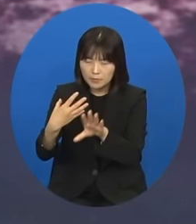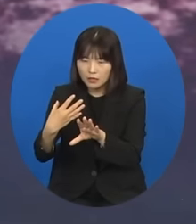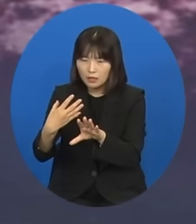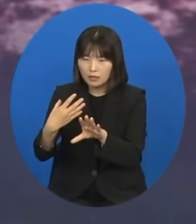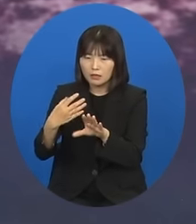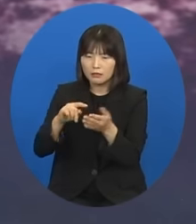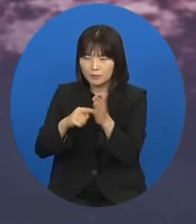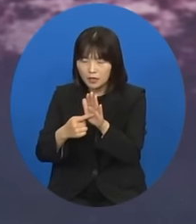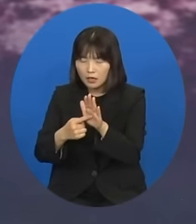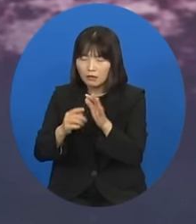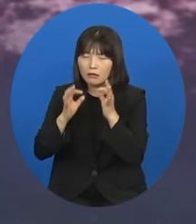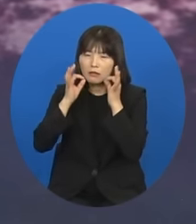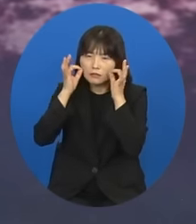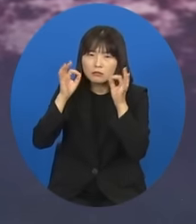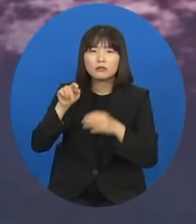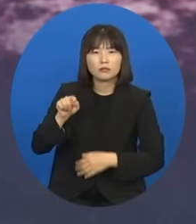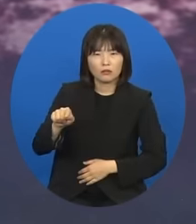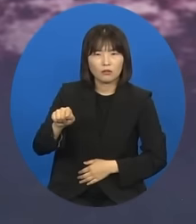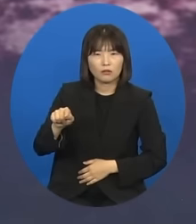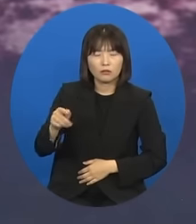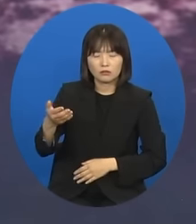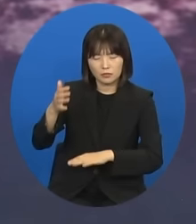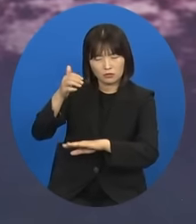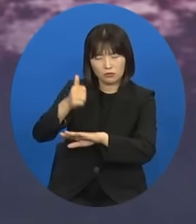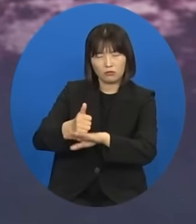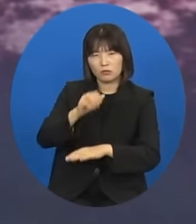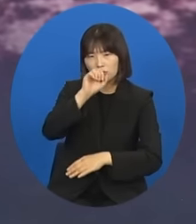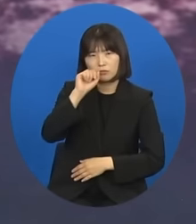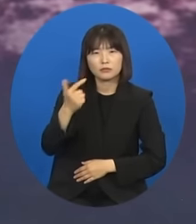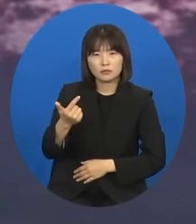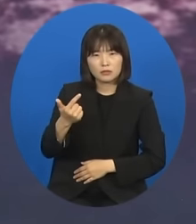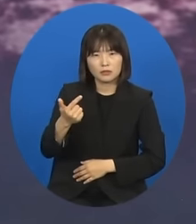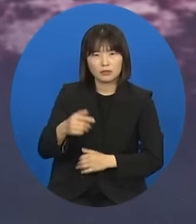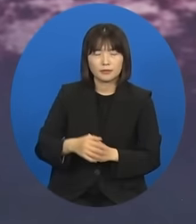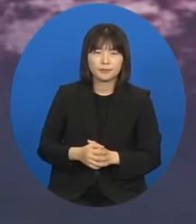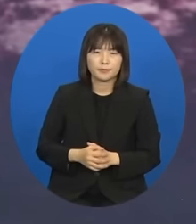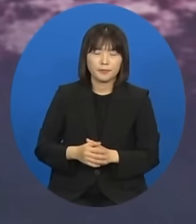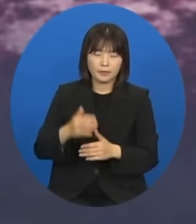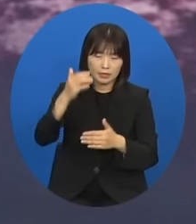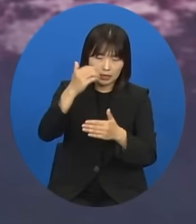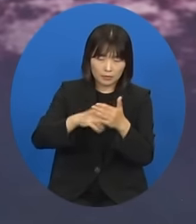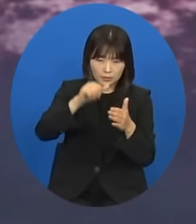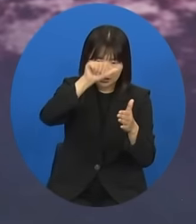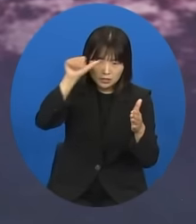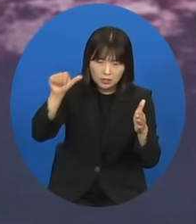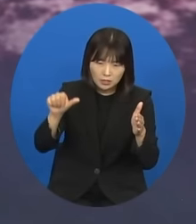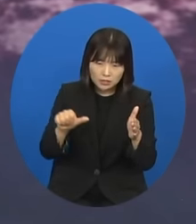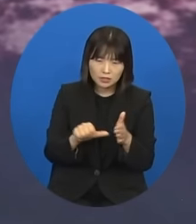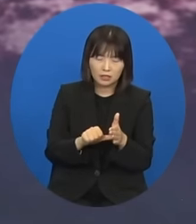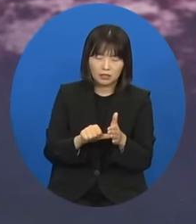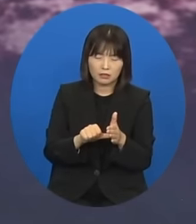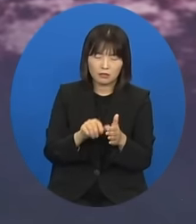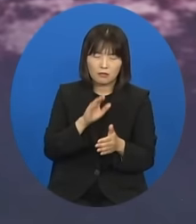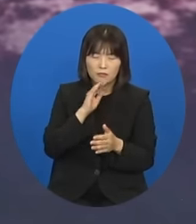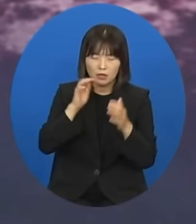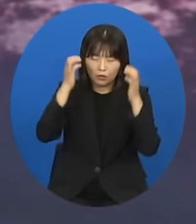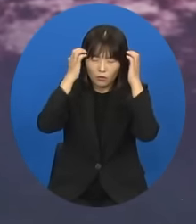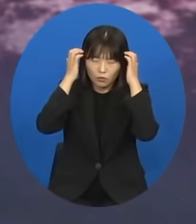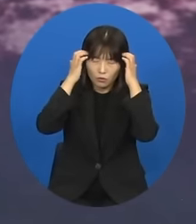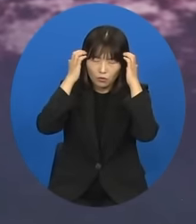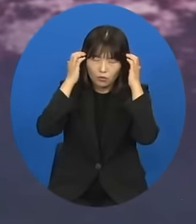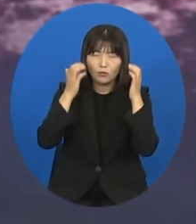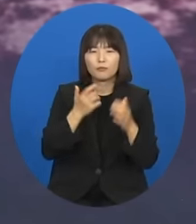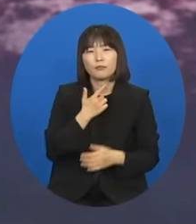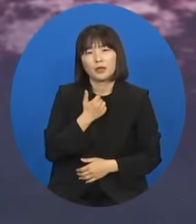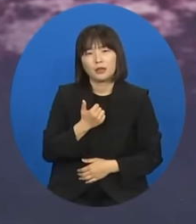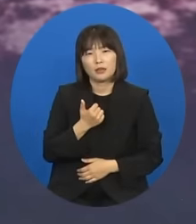반응하려는 너무 좋지 않았어요 그가 그 이후로 남은 여생에서 겪은 일들은 참으로 고통스러운 일들입니다